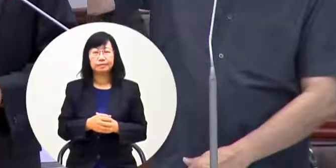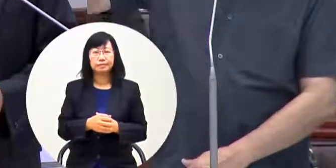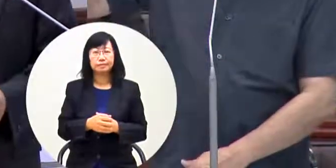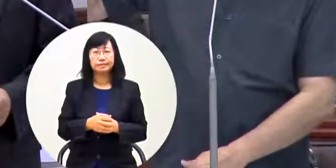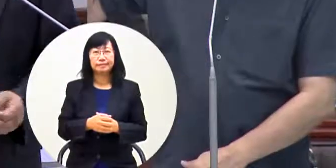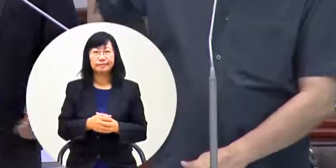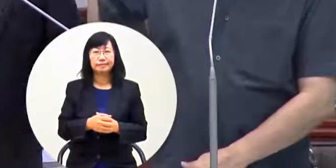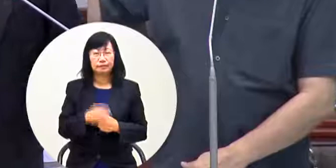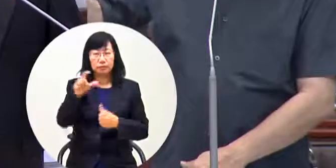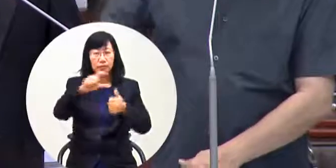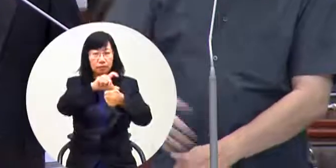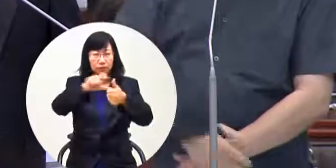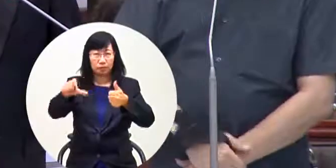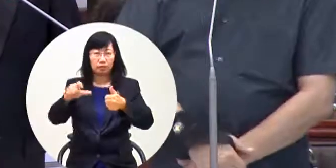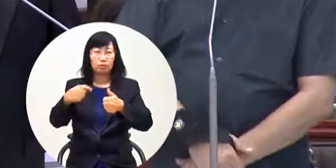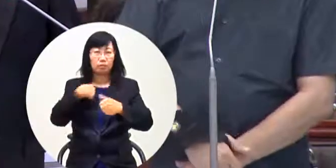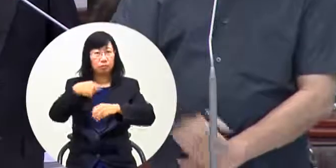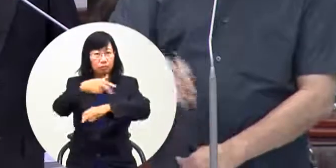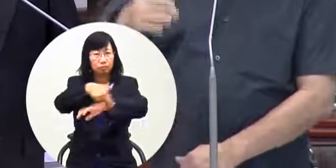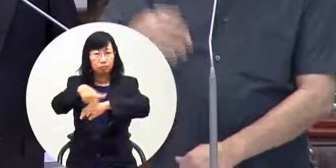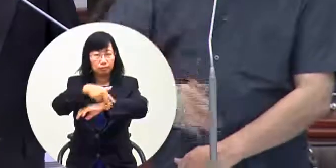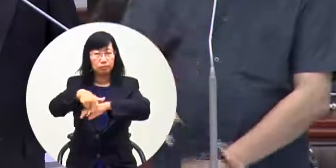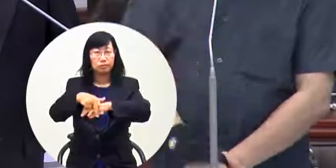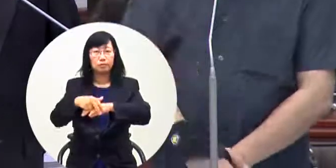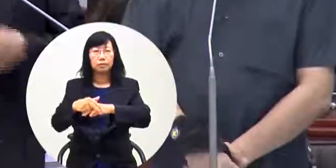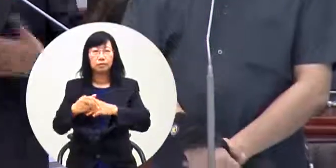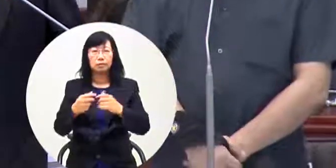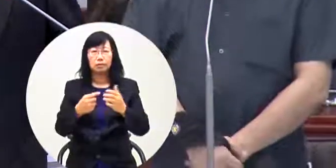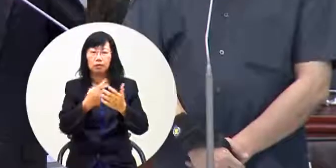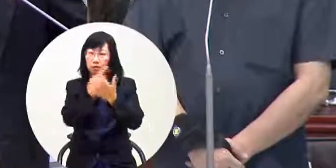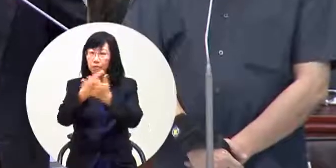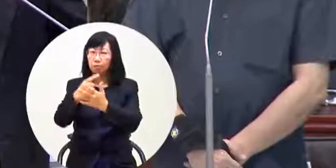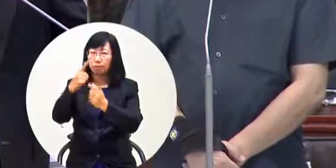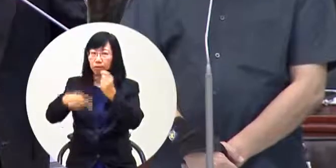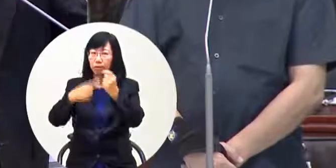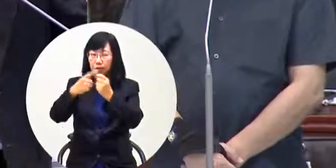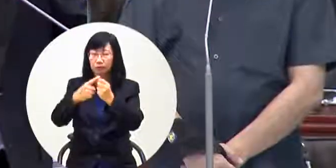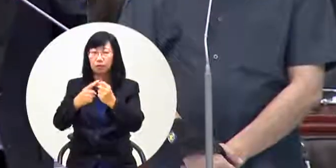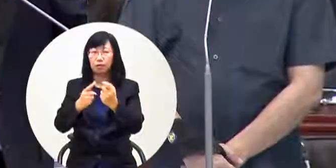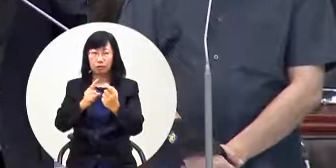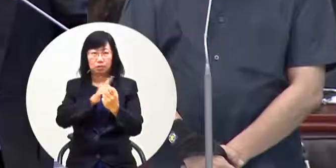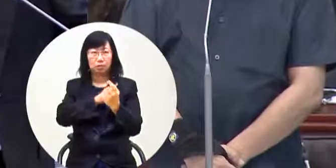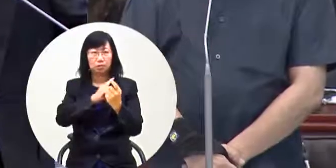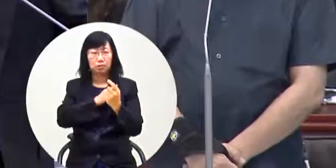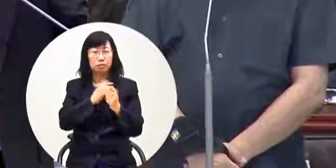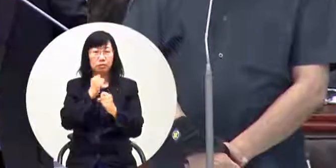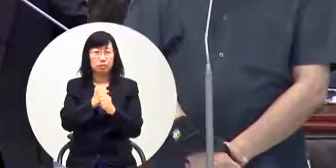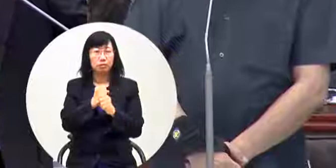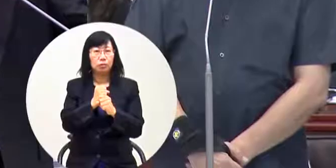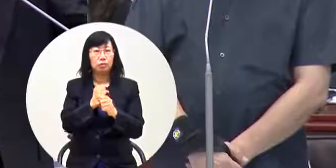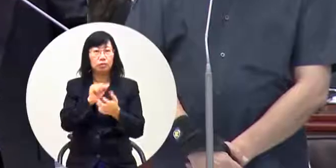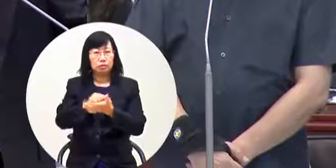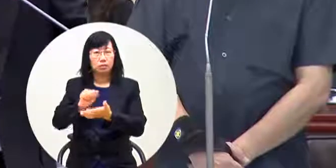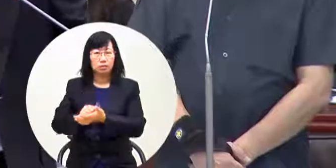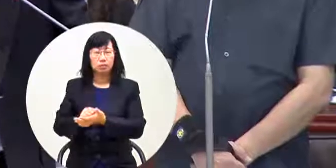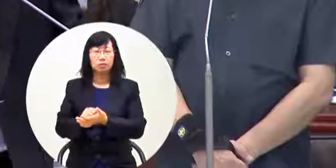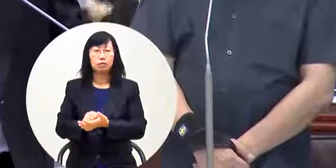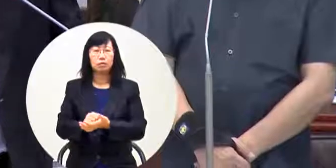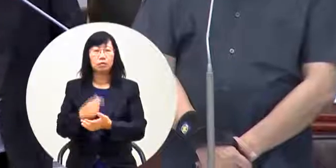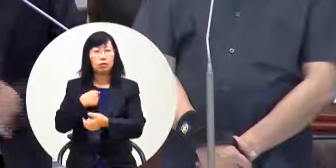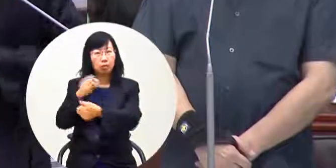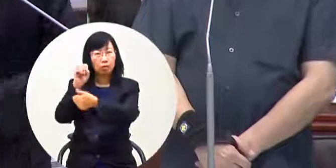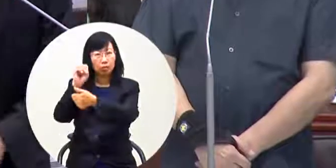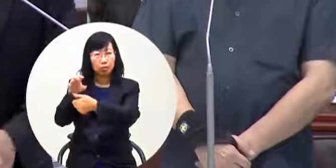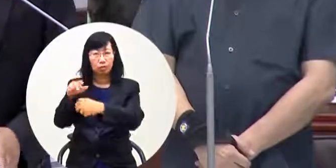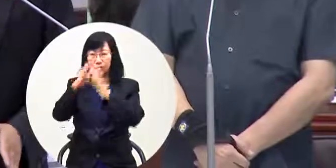哈，历年来都是用这样的来自己跟自己来看我们的趋势。 诸位，我讲一下，所有的幕僚长，所有的幕僚，他